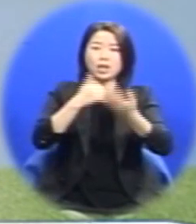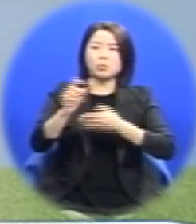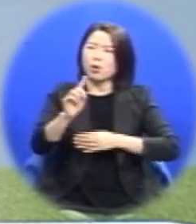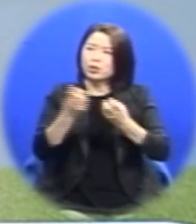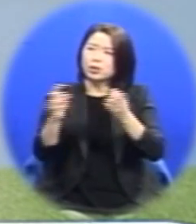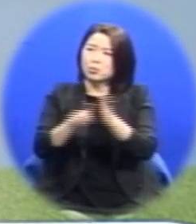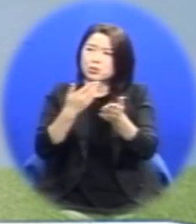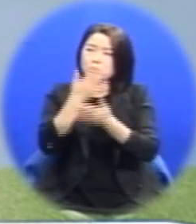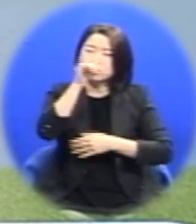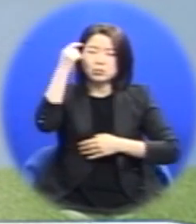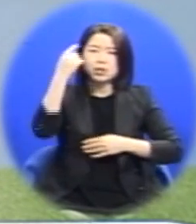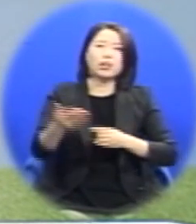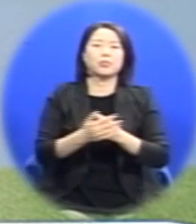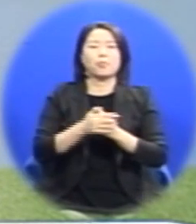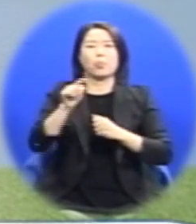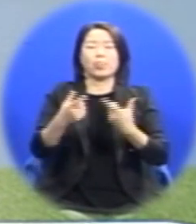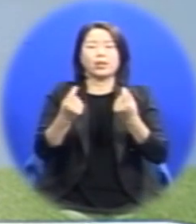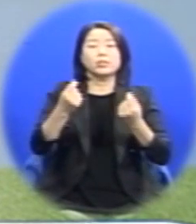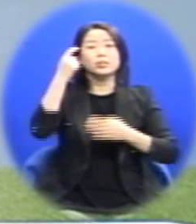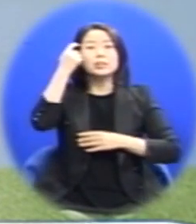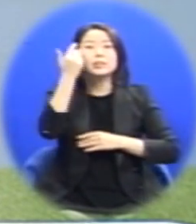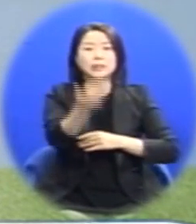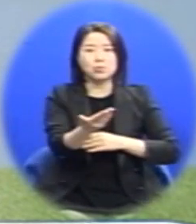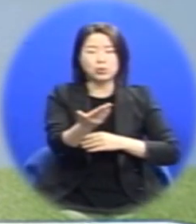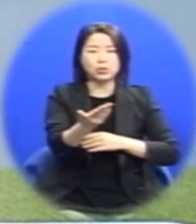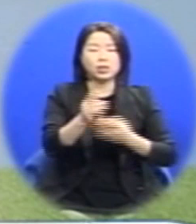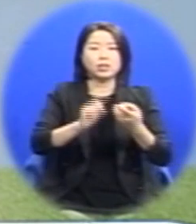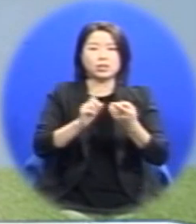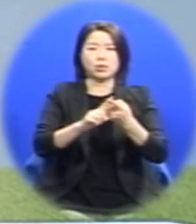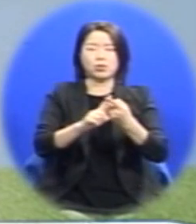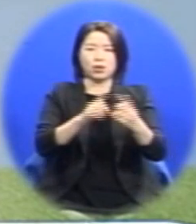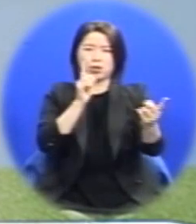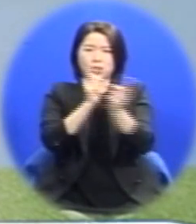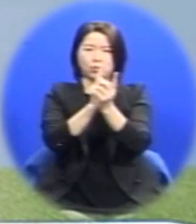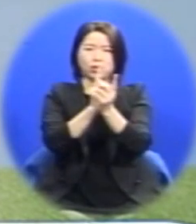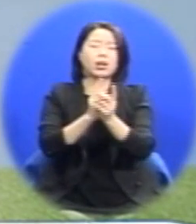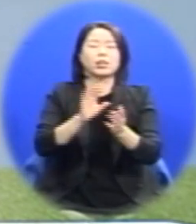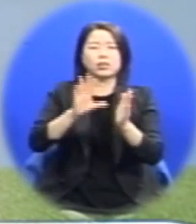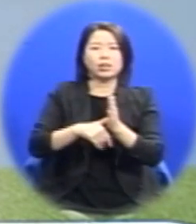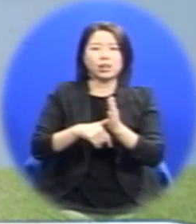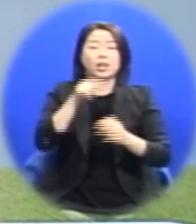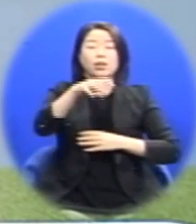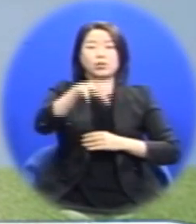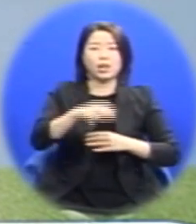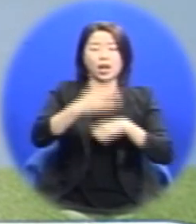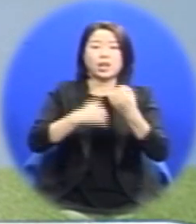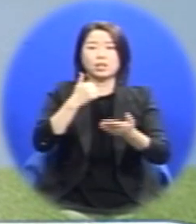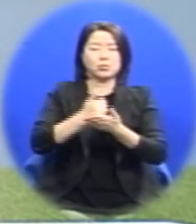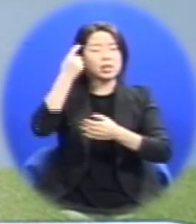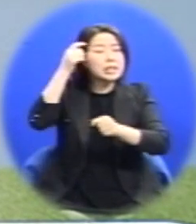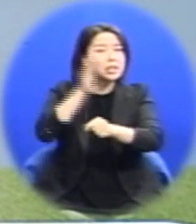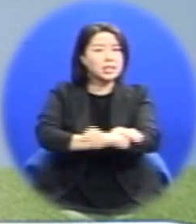있단 말입니까? 이런 질문을 그는 정면으로 부딪히면서 거기에 하나님의